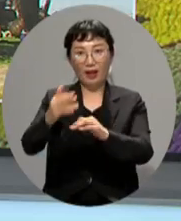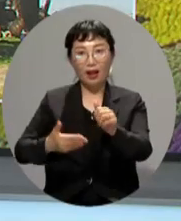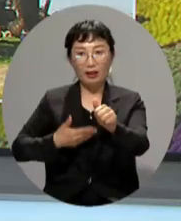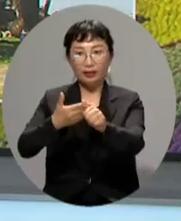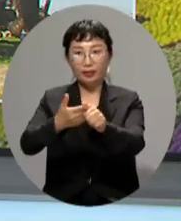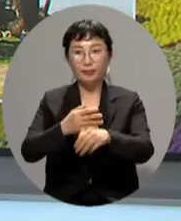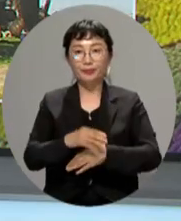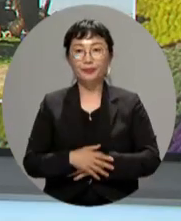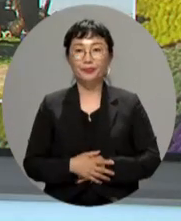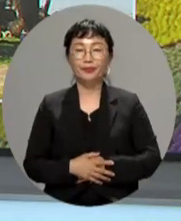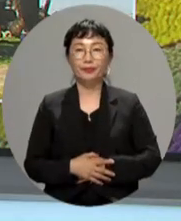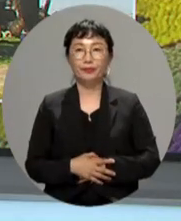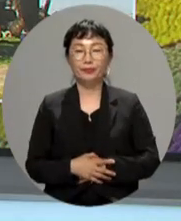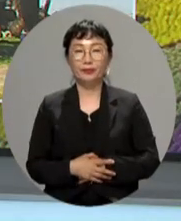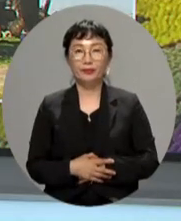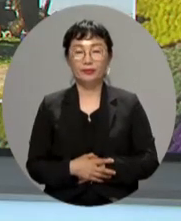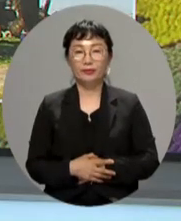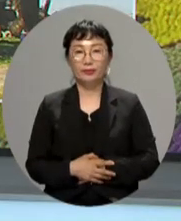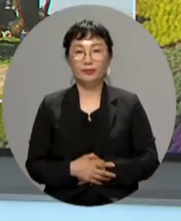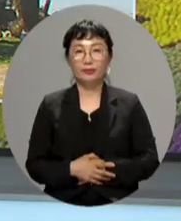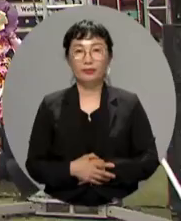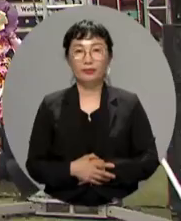보도합니다.